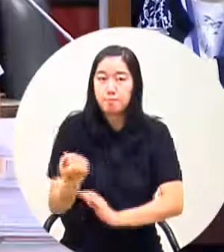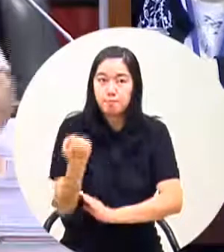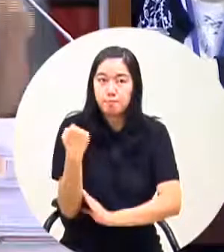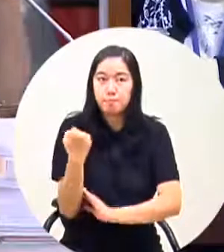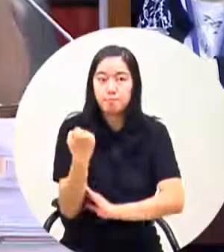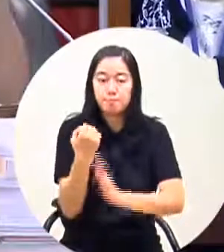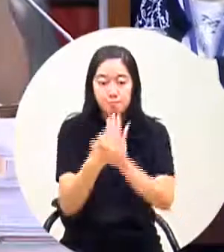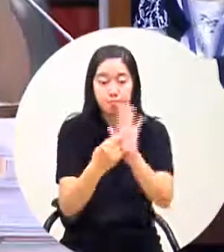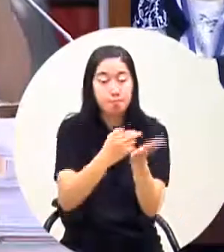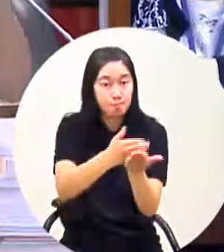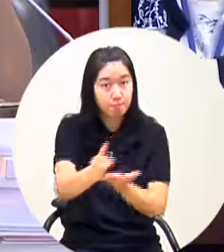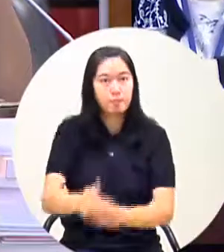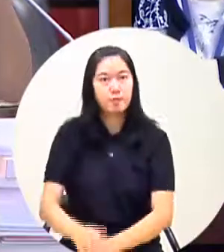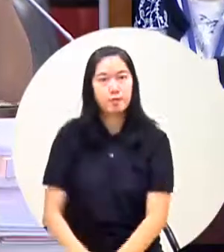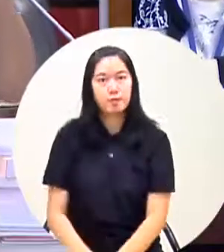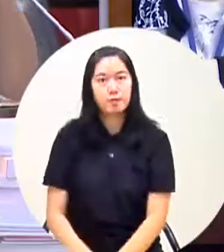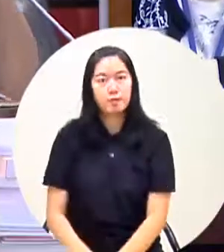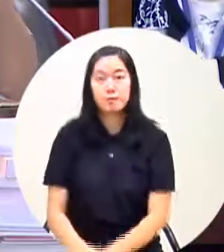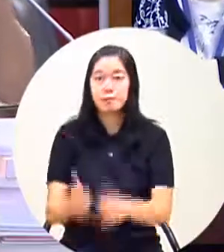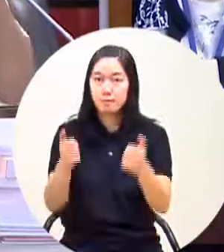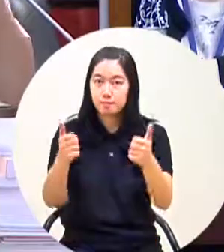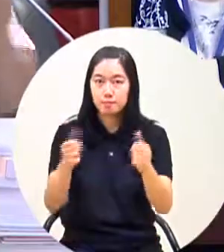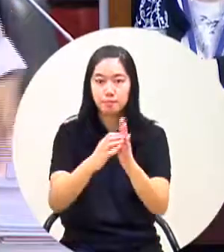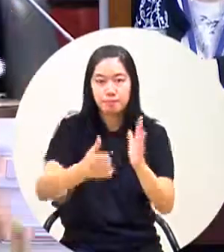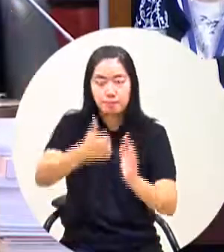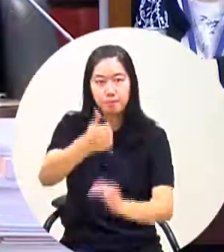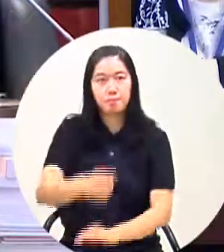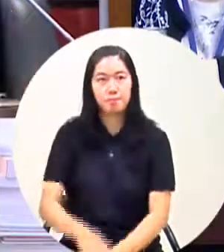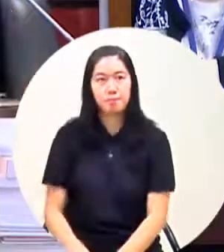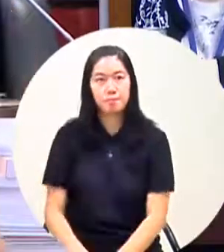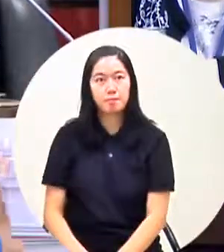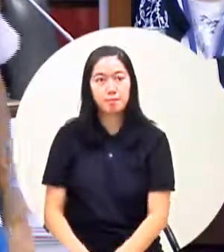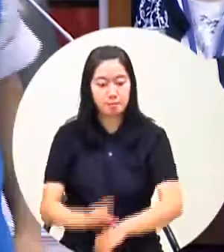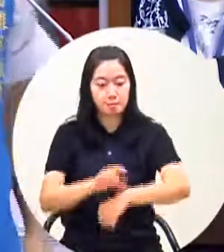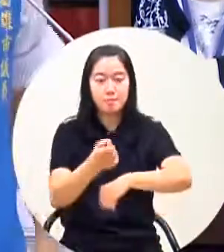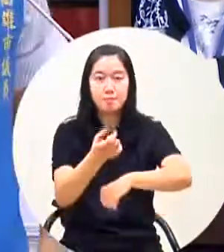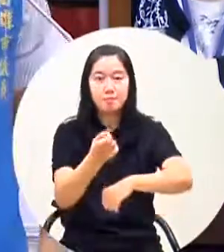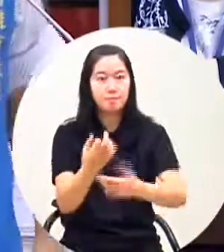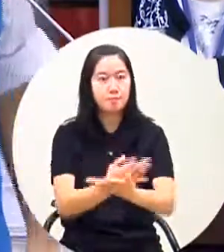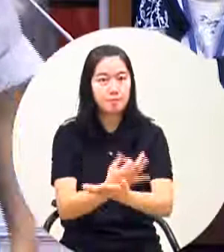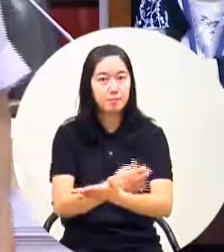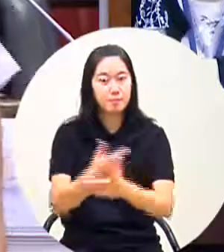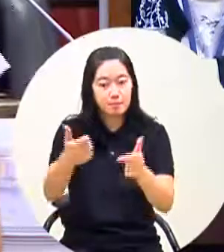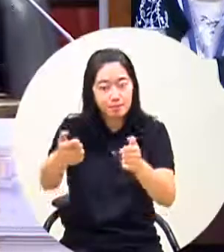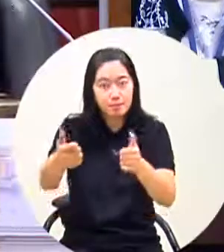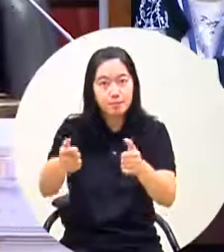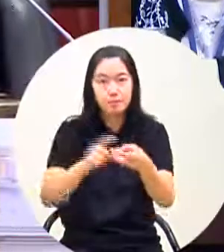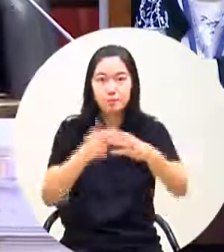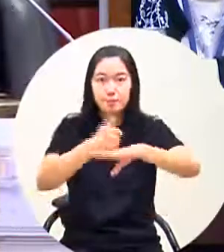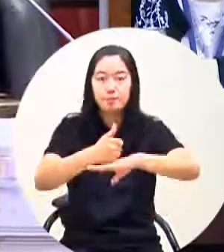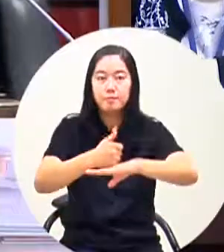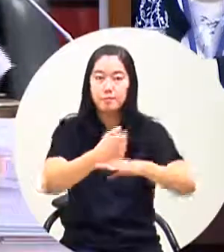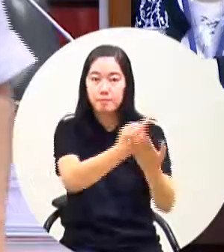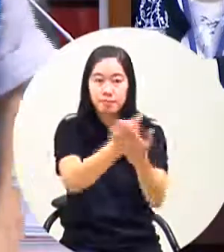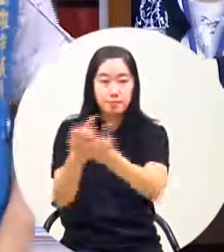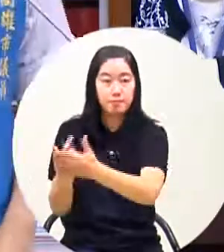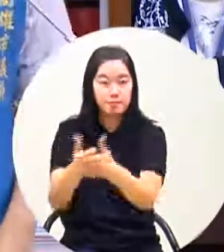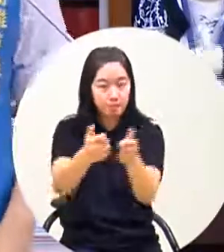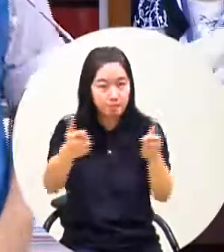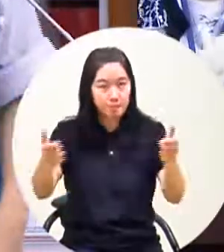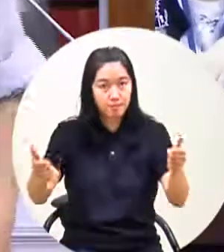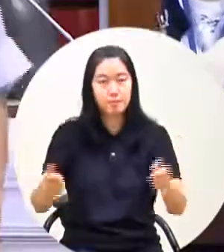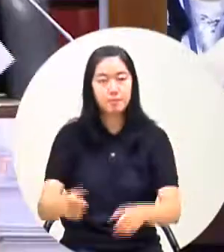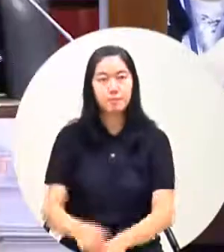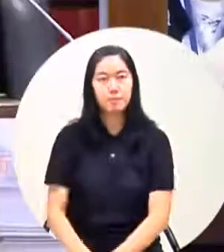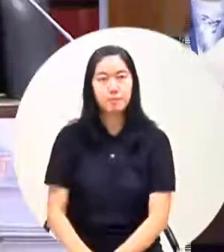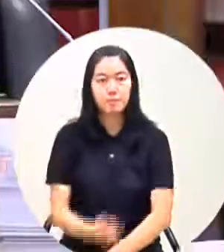地方哈。啊，在此啊，谢谢局长哈。啊，因为时间的关系，在此谢谢主席，谢谢各位我们的啊市府团队，大